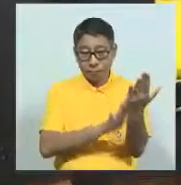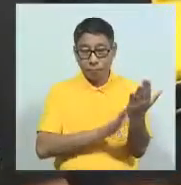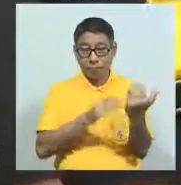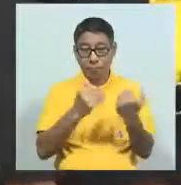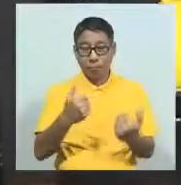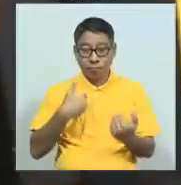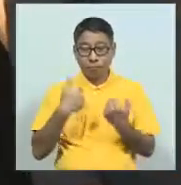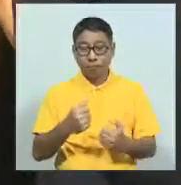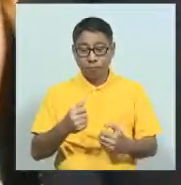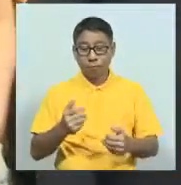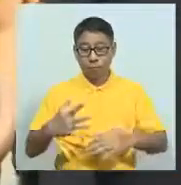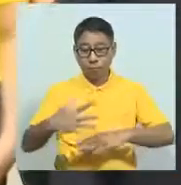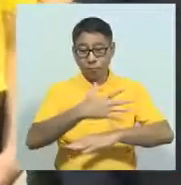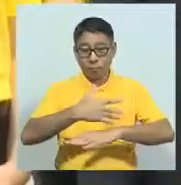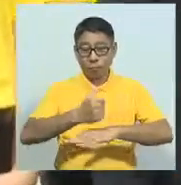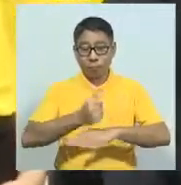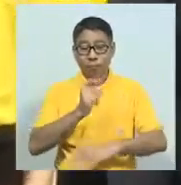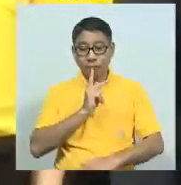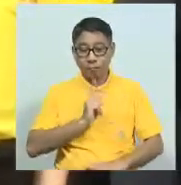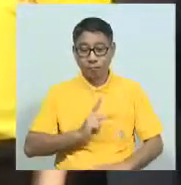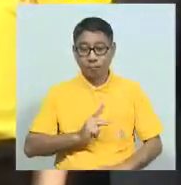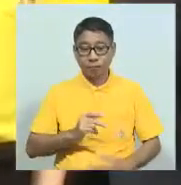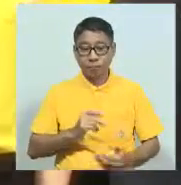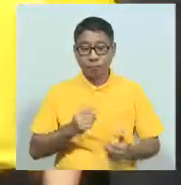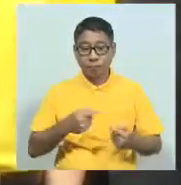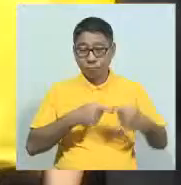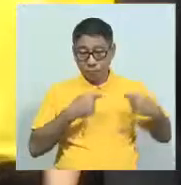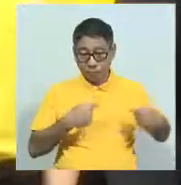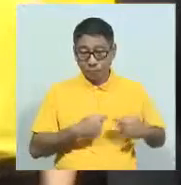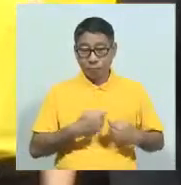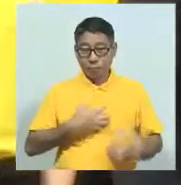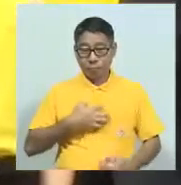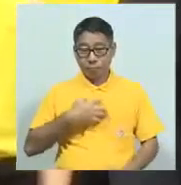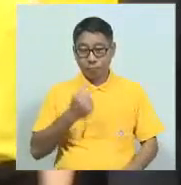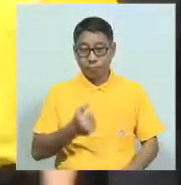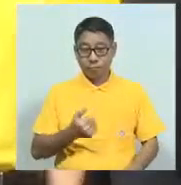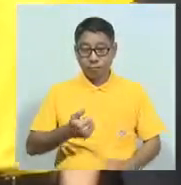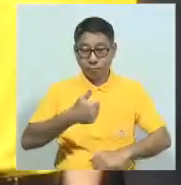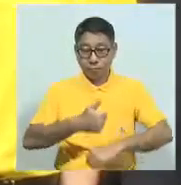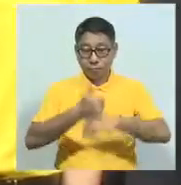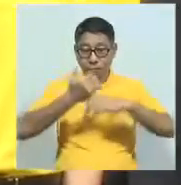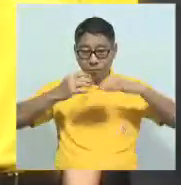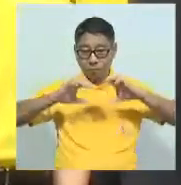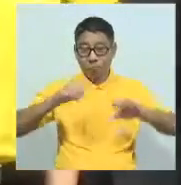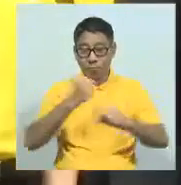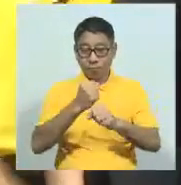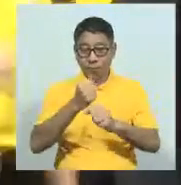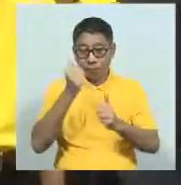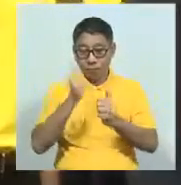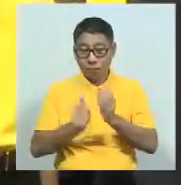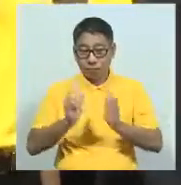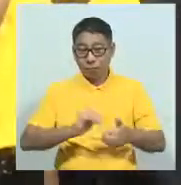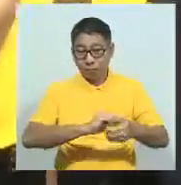ป็นนักการเมืองเก่าเป็นรัฐบาลเก่ามาทั้งสิ้นผมคิดว่าทุกคนมีจิตปรารถนาดีมันอยู่ที่หัวหน้ารัฐบาลเท่านั้นแหละที่จะทำยังไงให้ทุกคนร่วมมือกัน